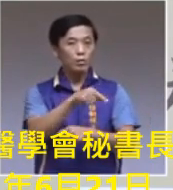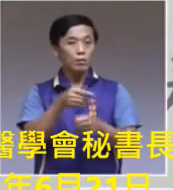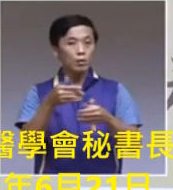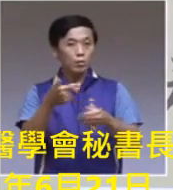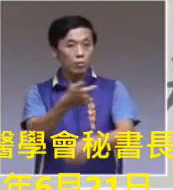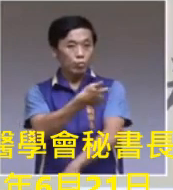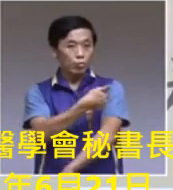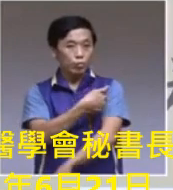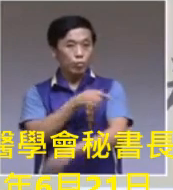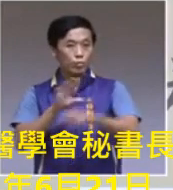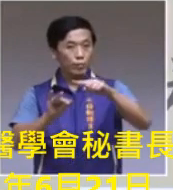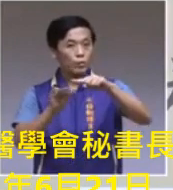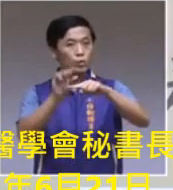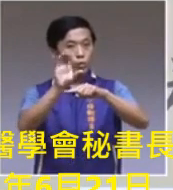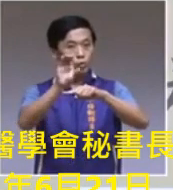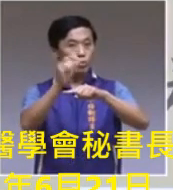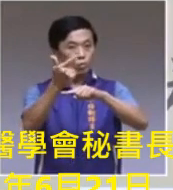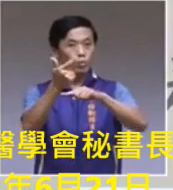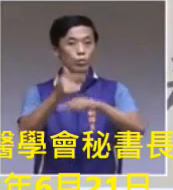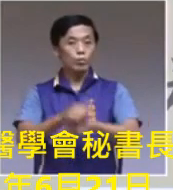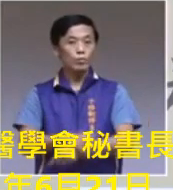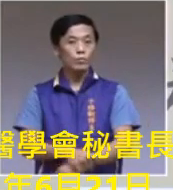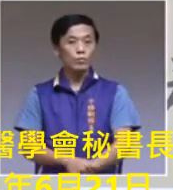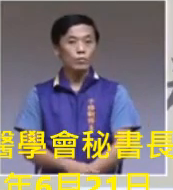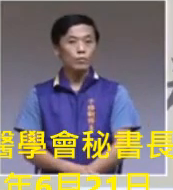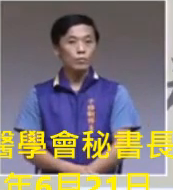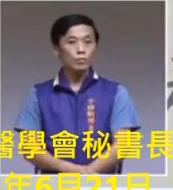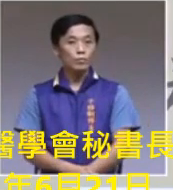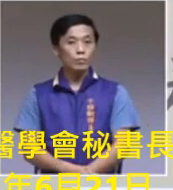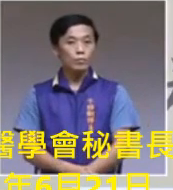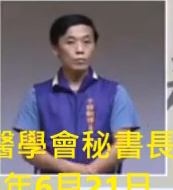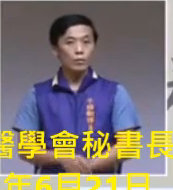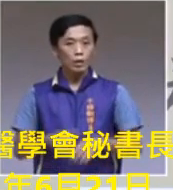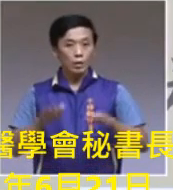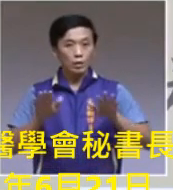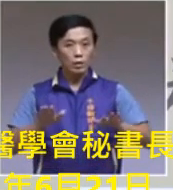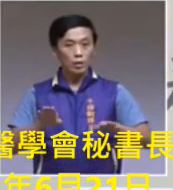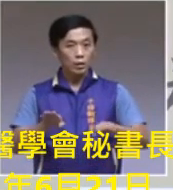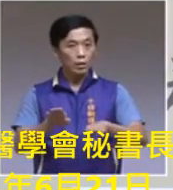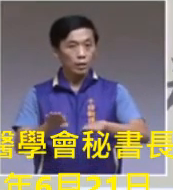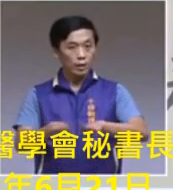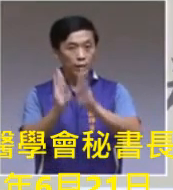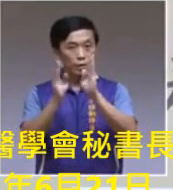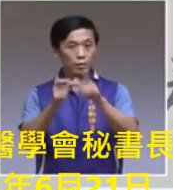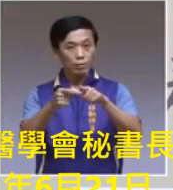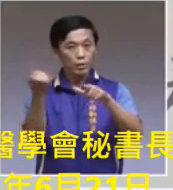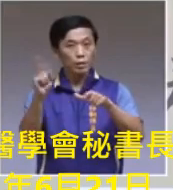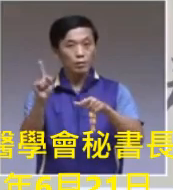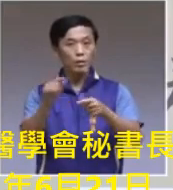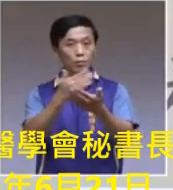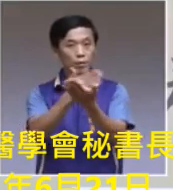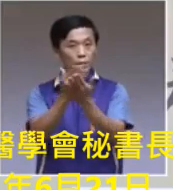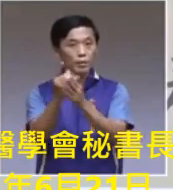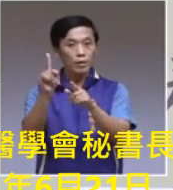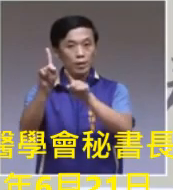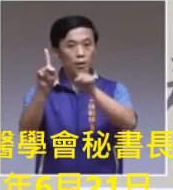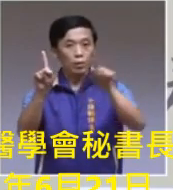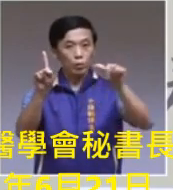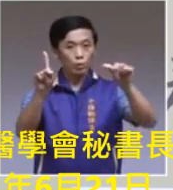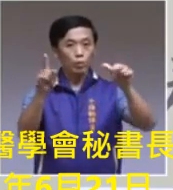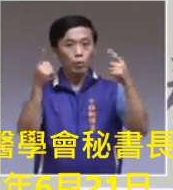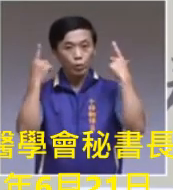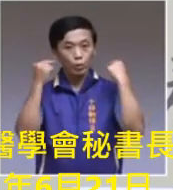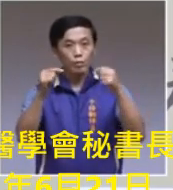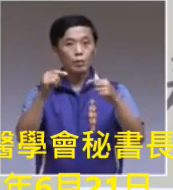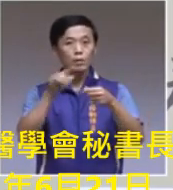到96%所以我们今天开始就开放一到五类，原来是达